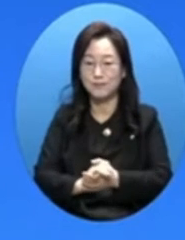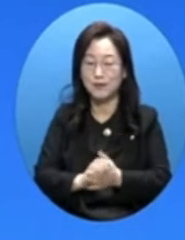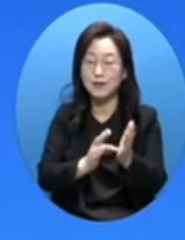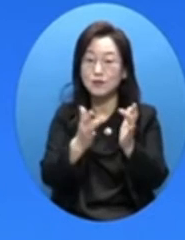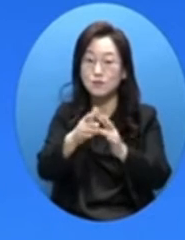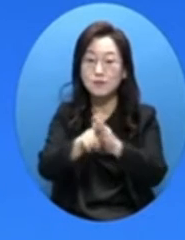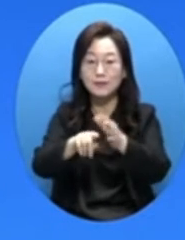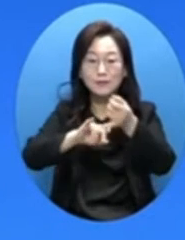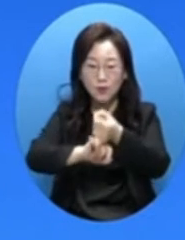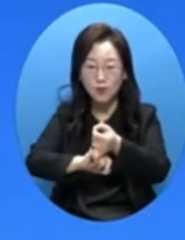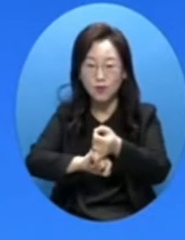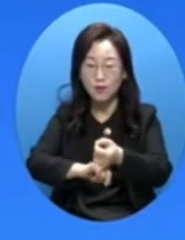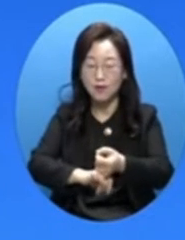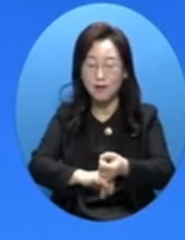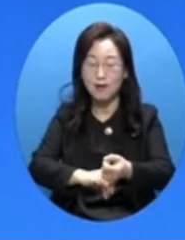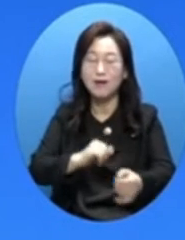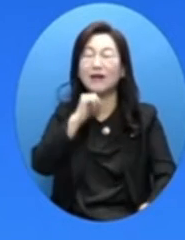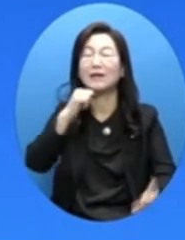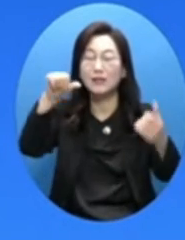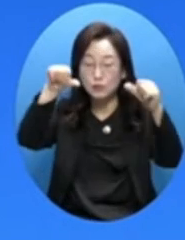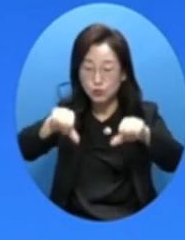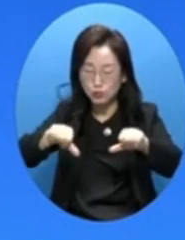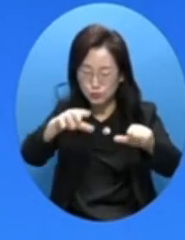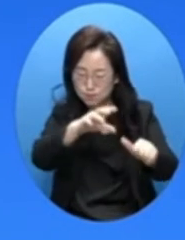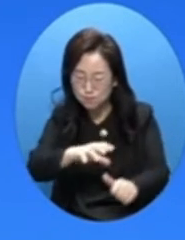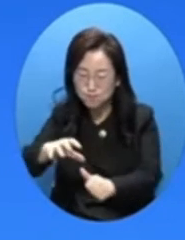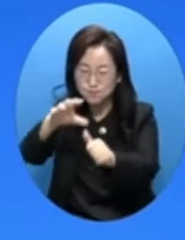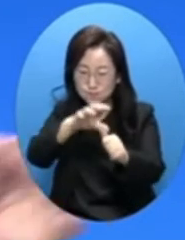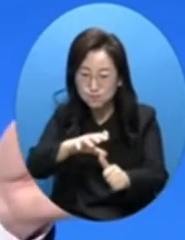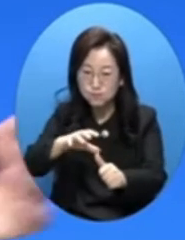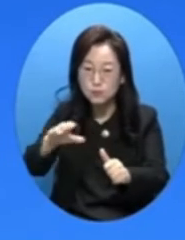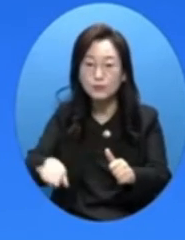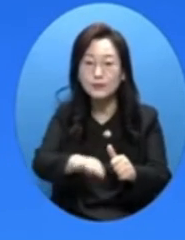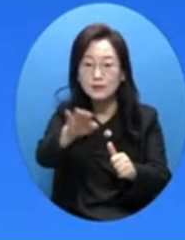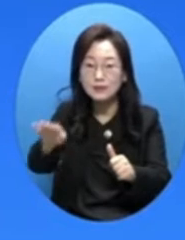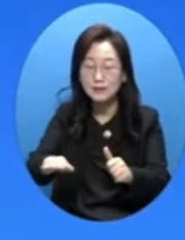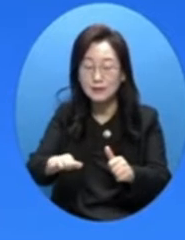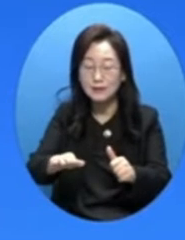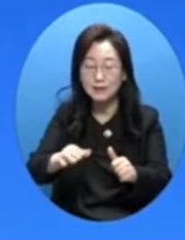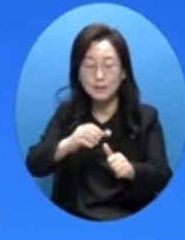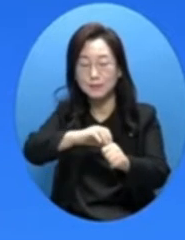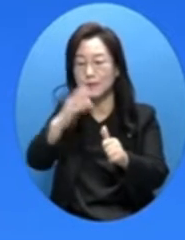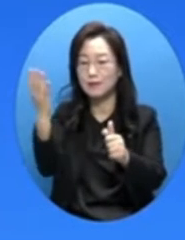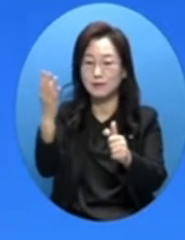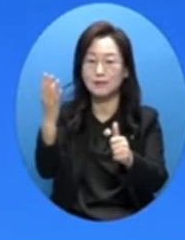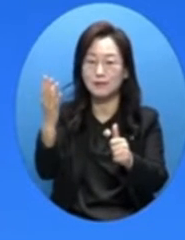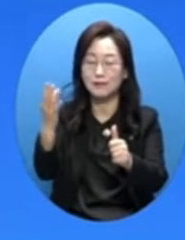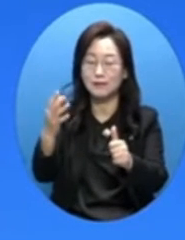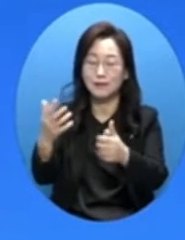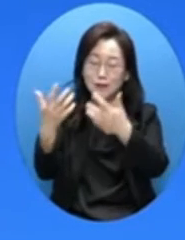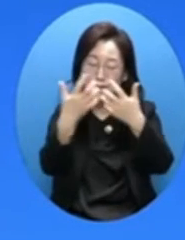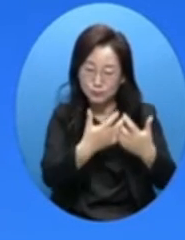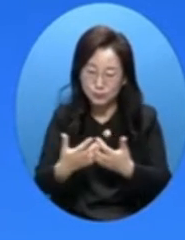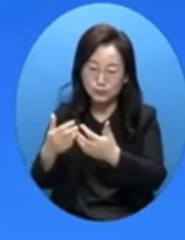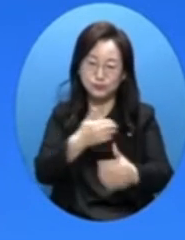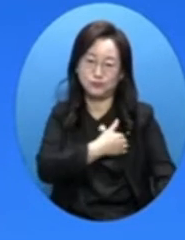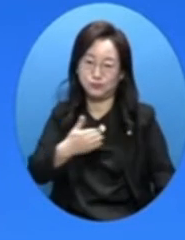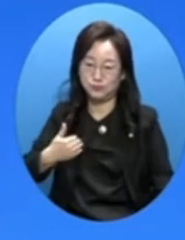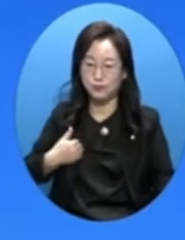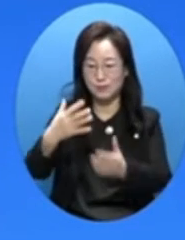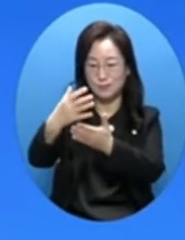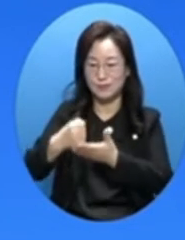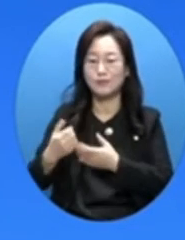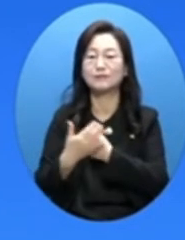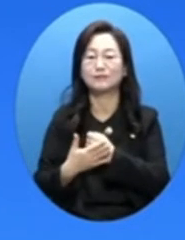믿기만 하면 가난과 저주 속에서 살던 우리들이 가난과 저주에서 벗어나 풍요로움 속에 살게 되는 은혜가 임하게 되는